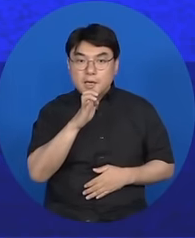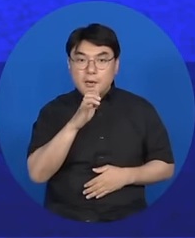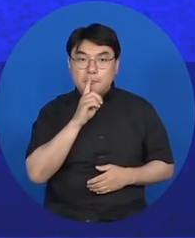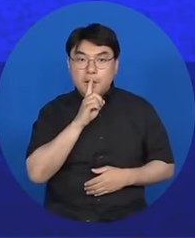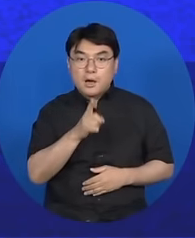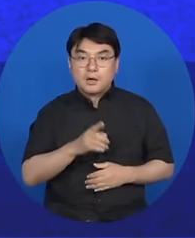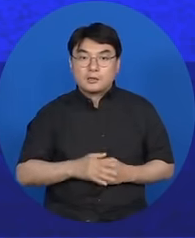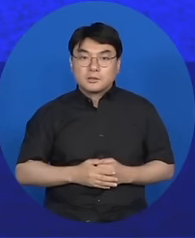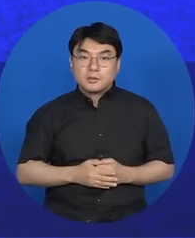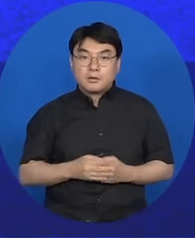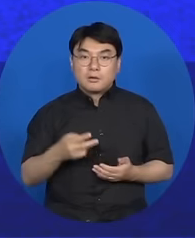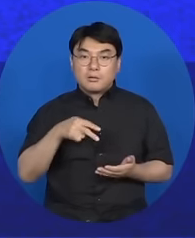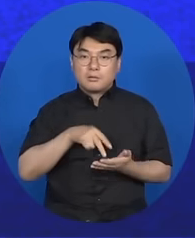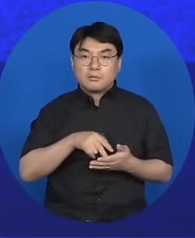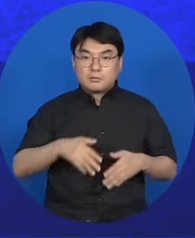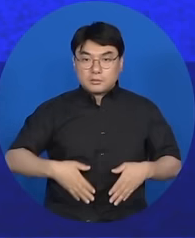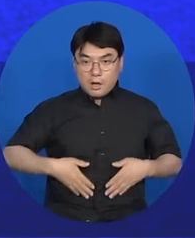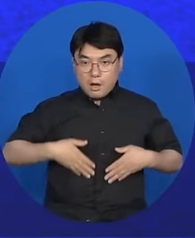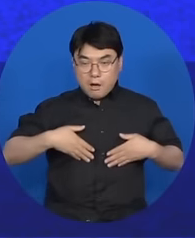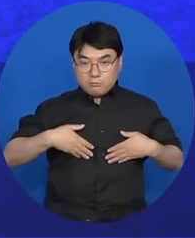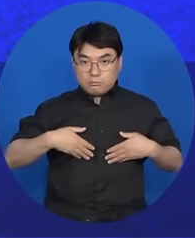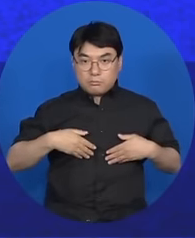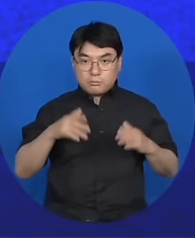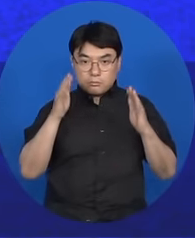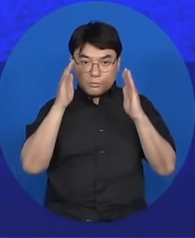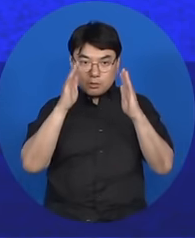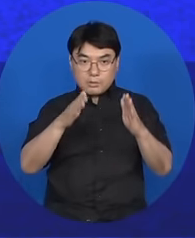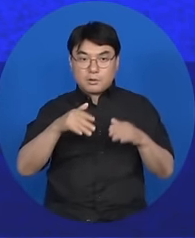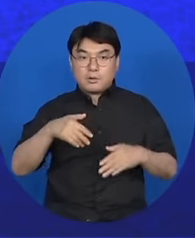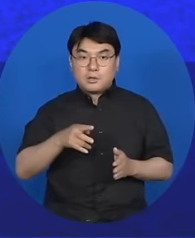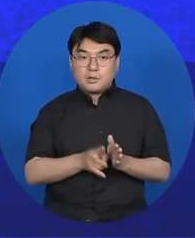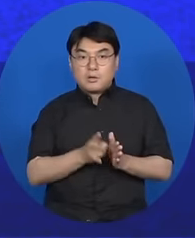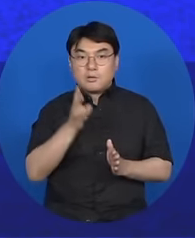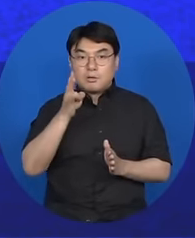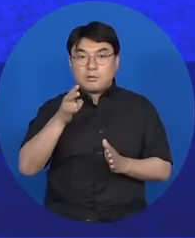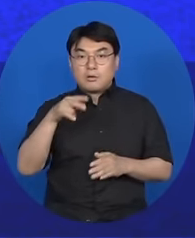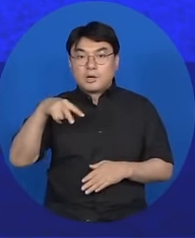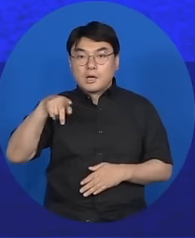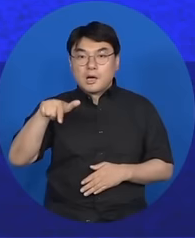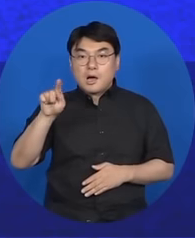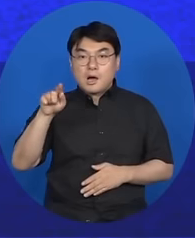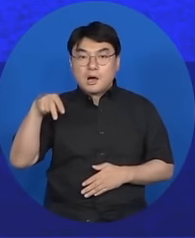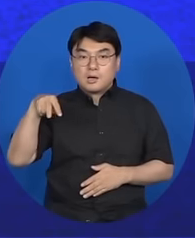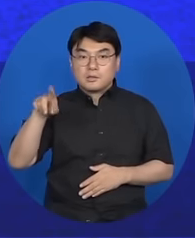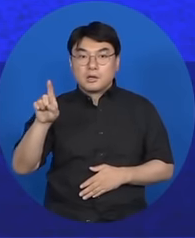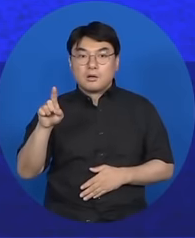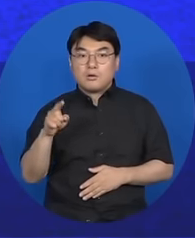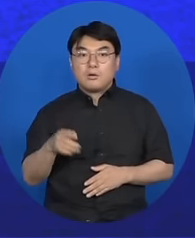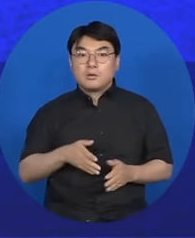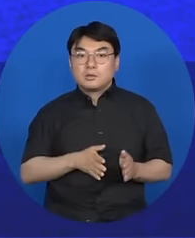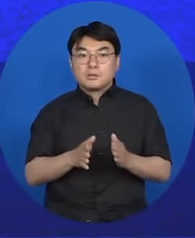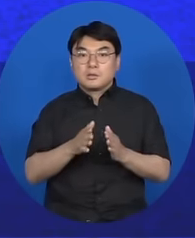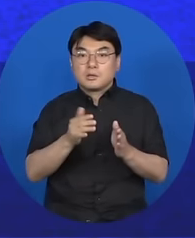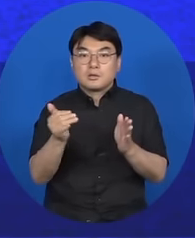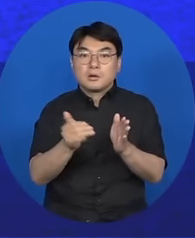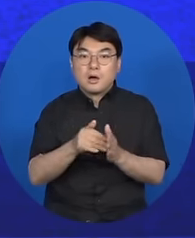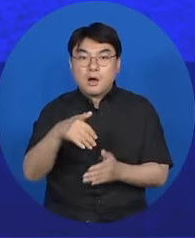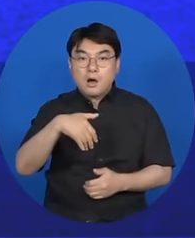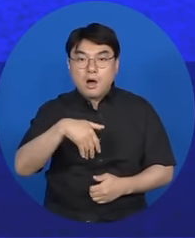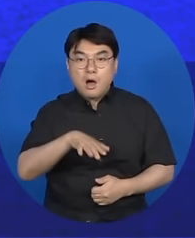일어나서 남쪽으로 향하여 예루살렘에서 가사로 내려가는 길까지 가라 하니 그 길은